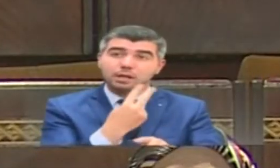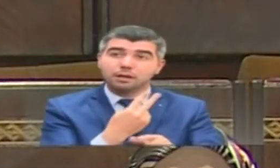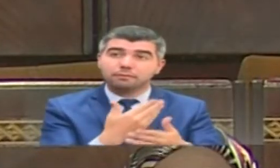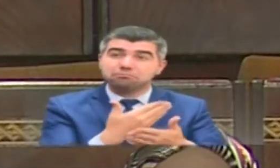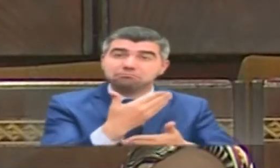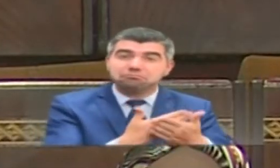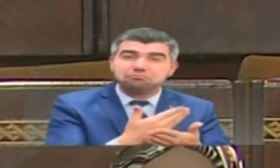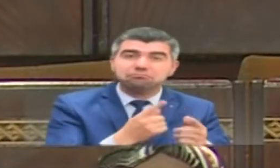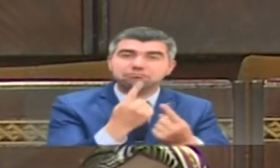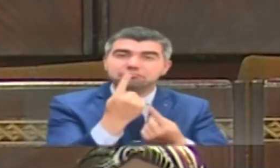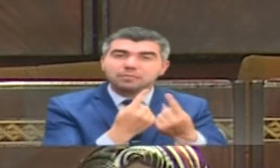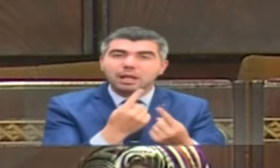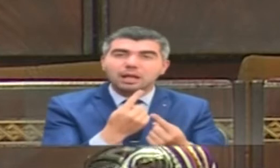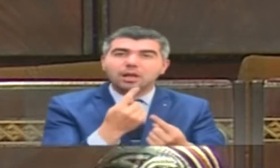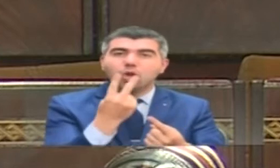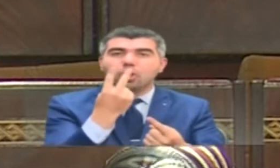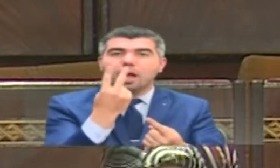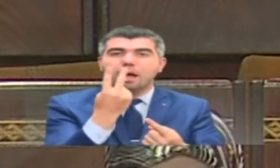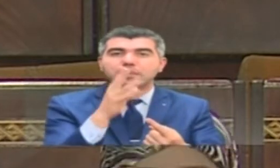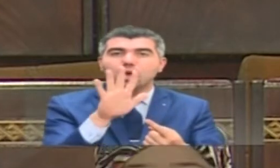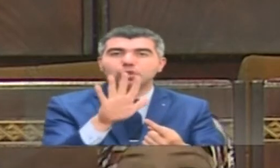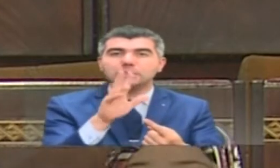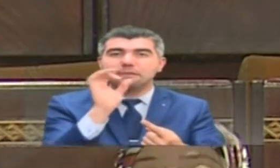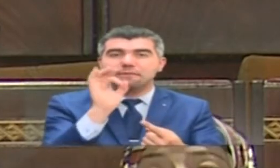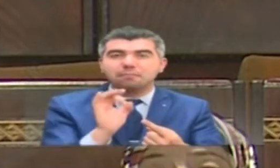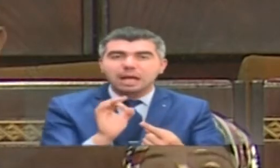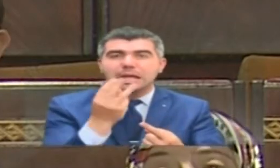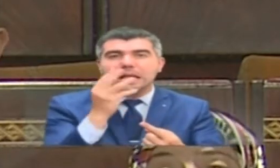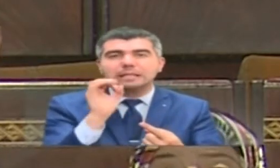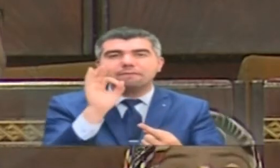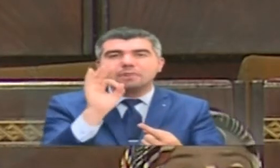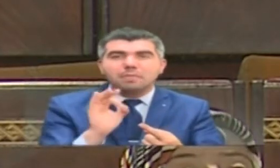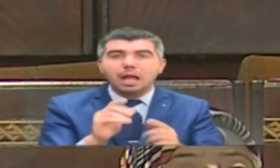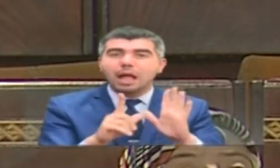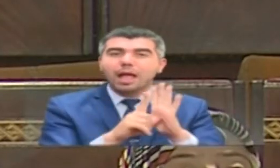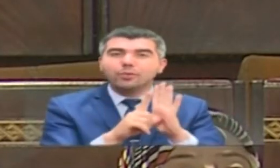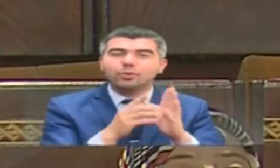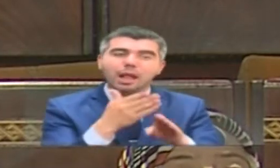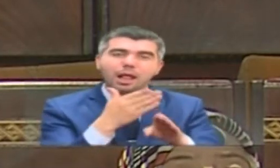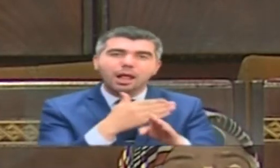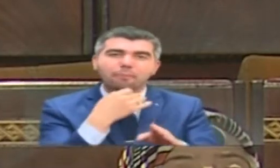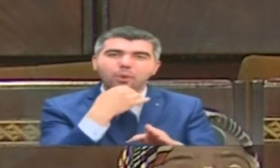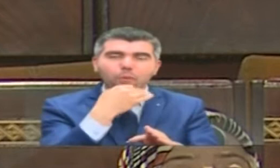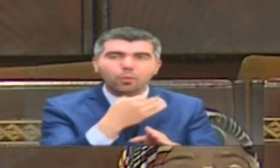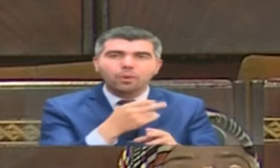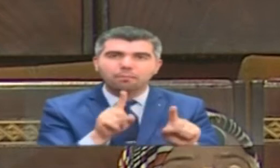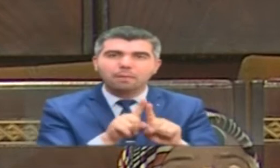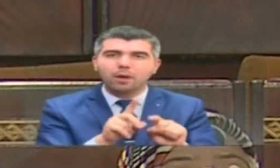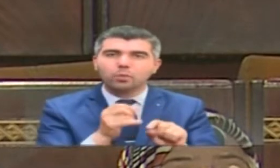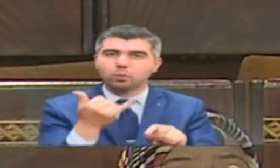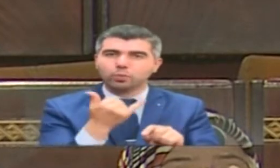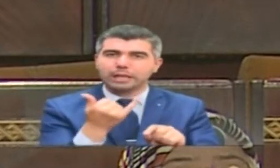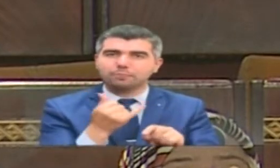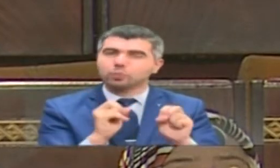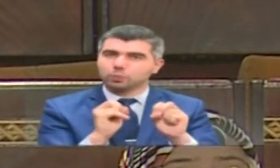بين 25 و30%، واللي هي في الحق نسبة متواضعة. القانون اللي تكلمت عليه السيد الوزير فعلا كان مهم،